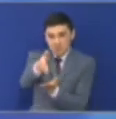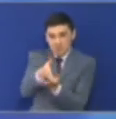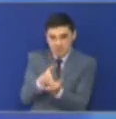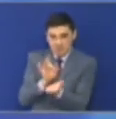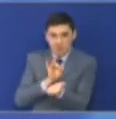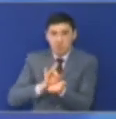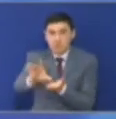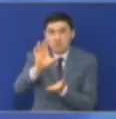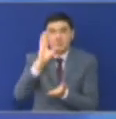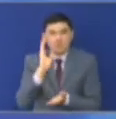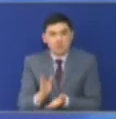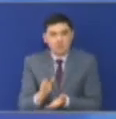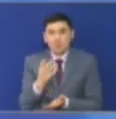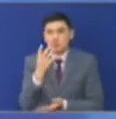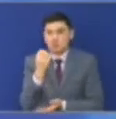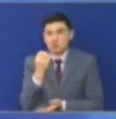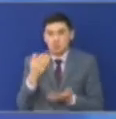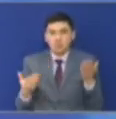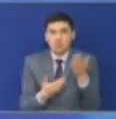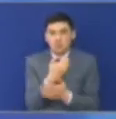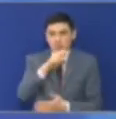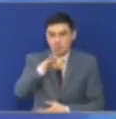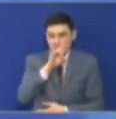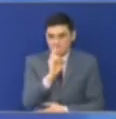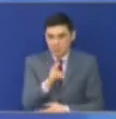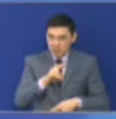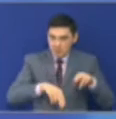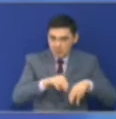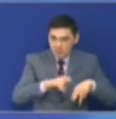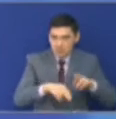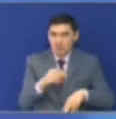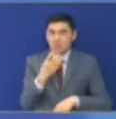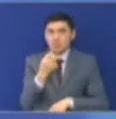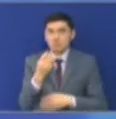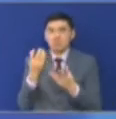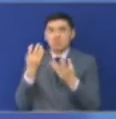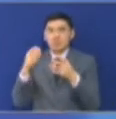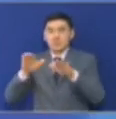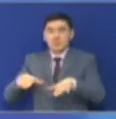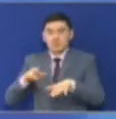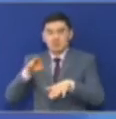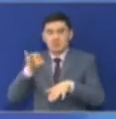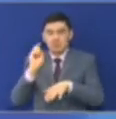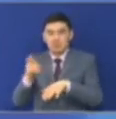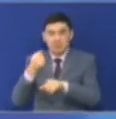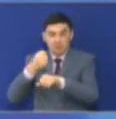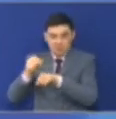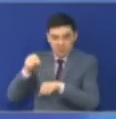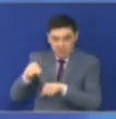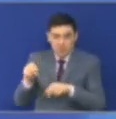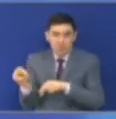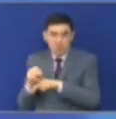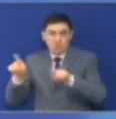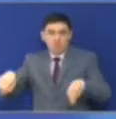жаңа Абай саябағы салынып, Жеңіс саябағы абаттандырылады деп жоспарланып отыр. Мұндай тапсырмаларды қаламызда іссапармен